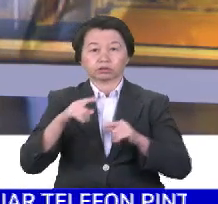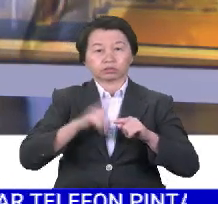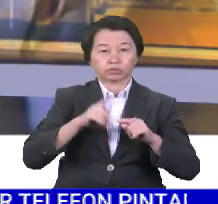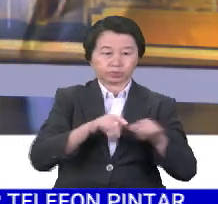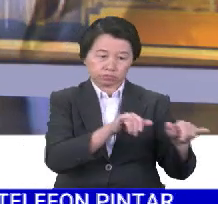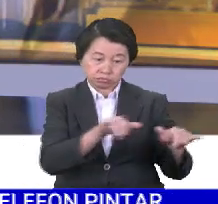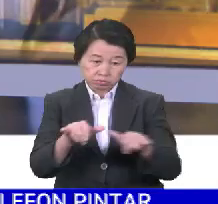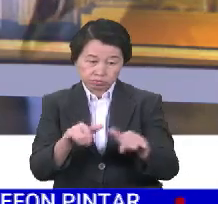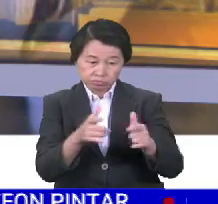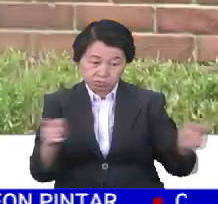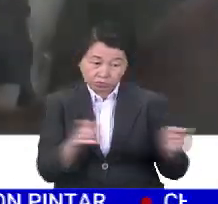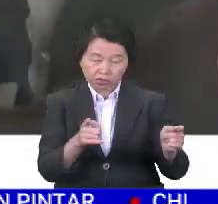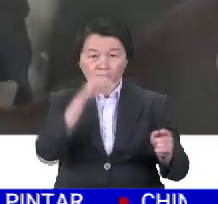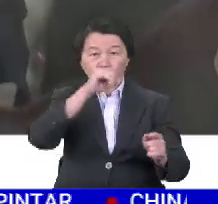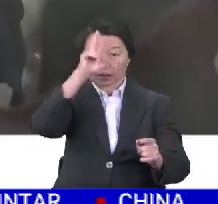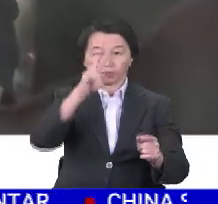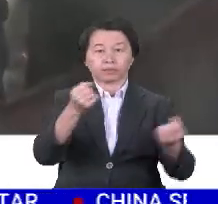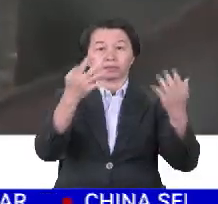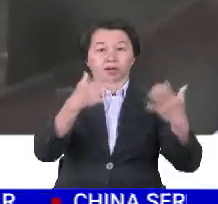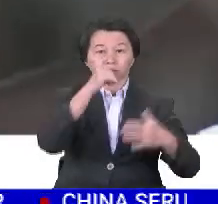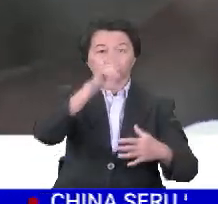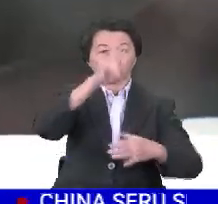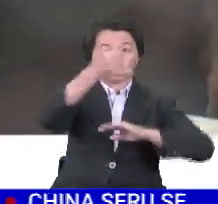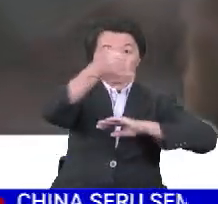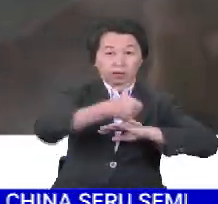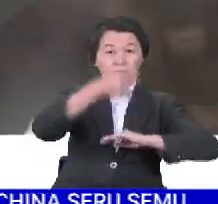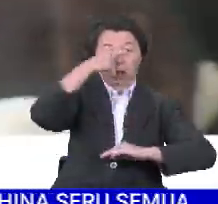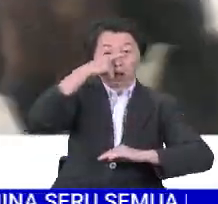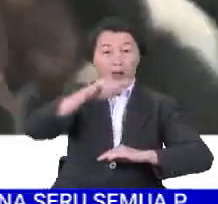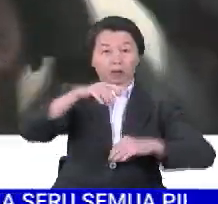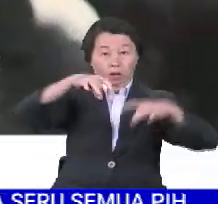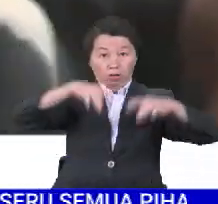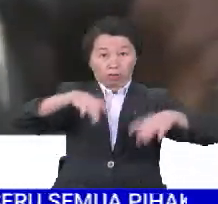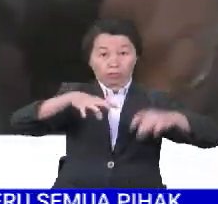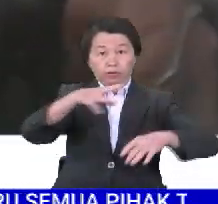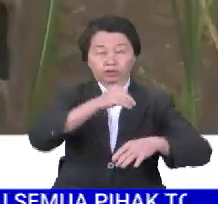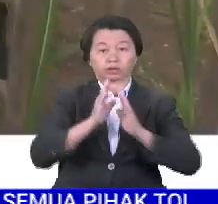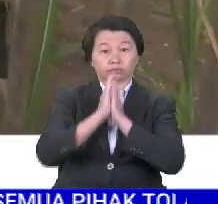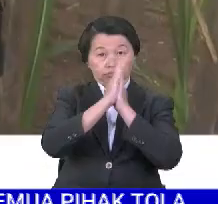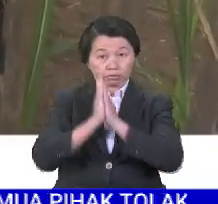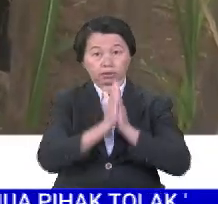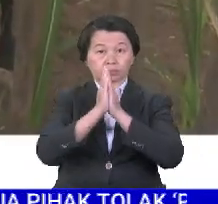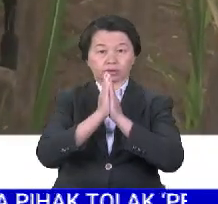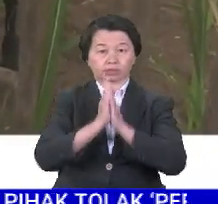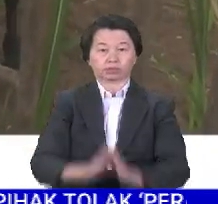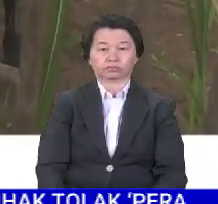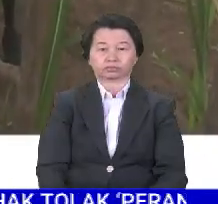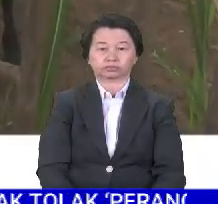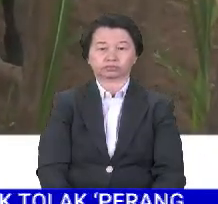saiz. Kebanyakan kambing di ladangnya diimport dari Thailand, Australia dan Myanmar.